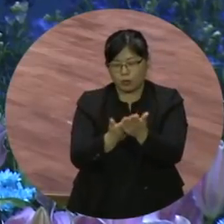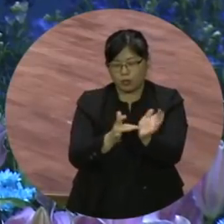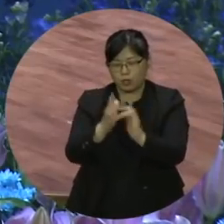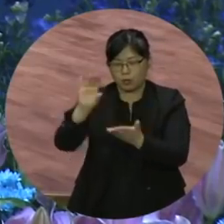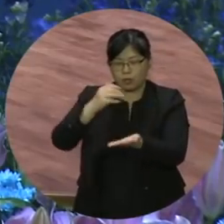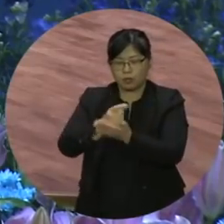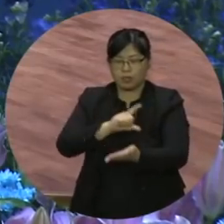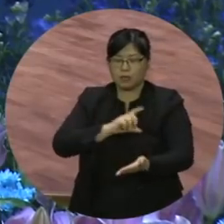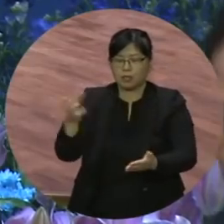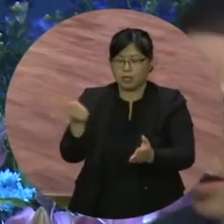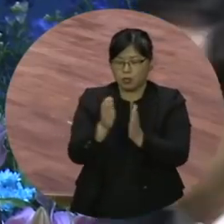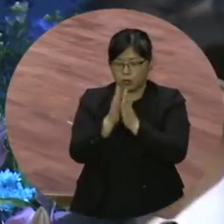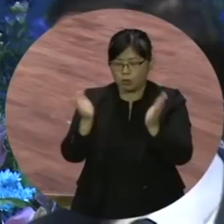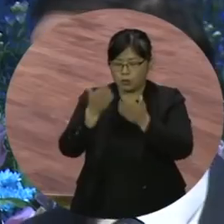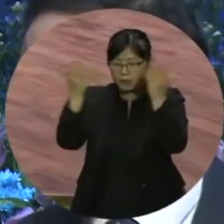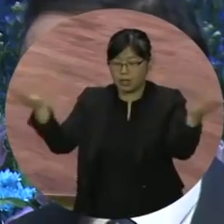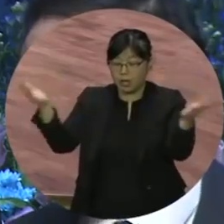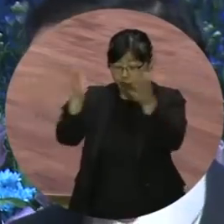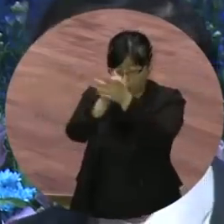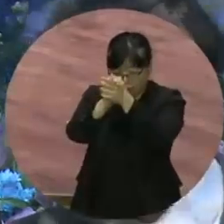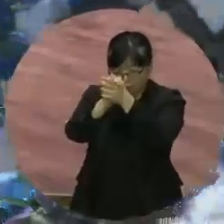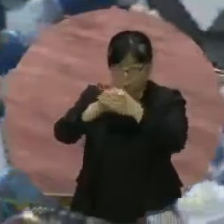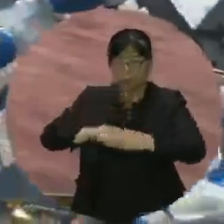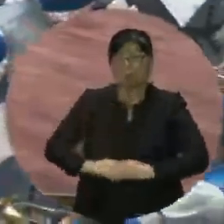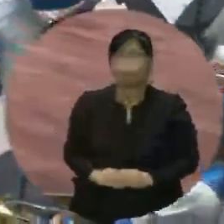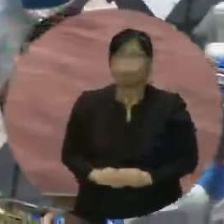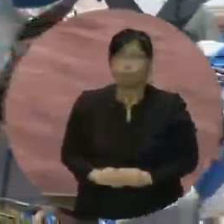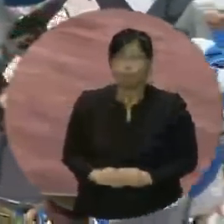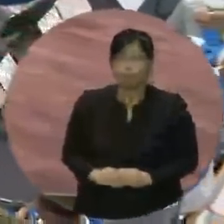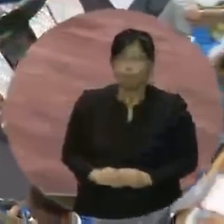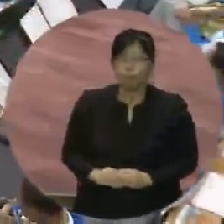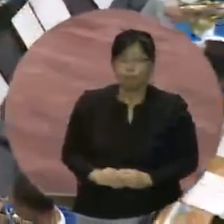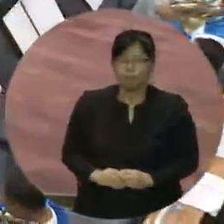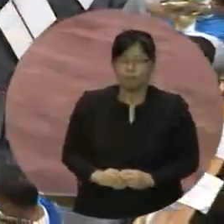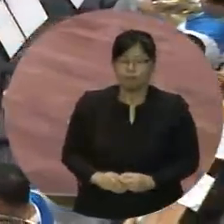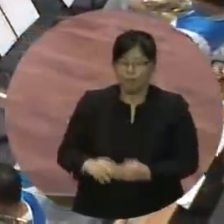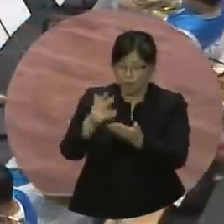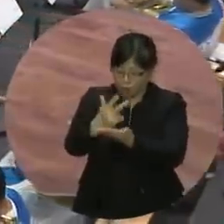받들어 축복 기도합니다. 아멘.